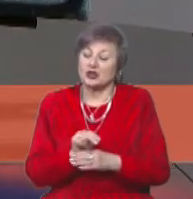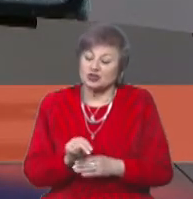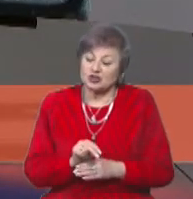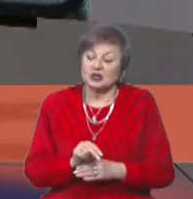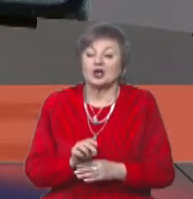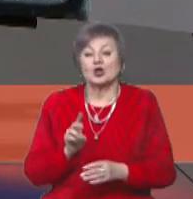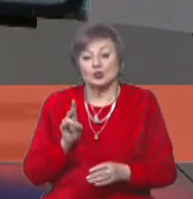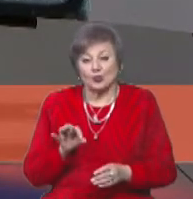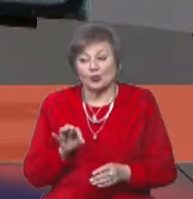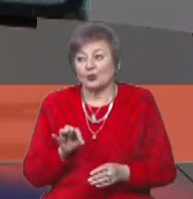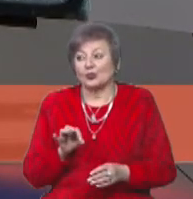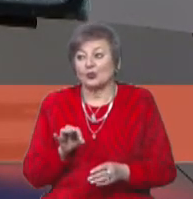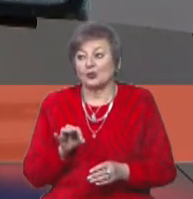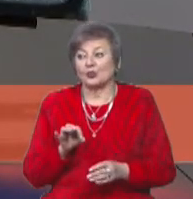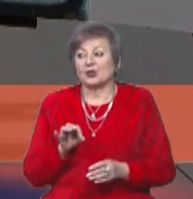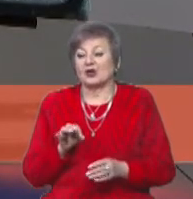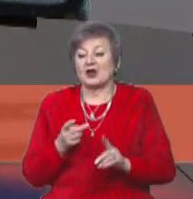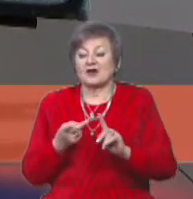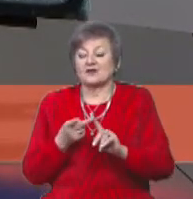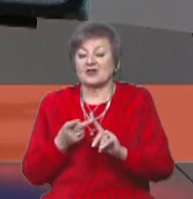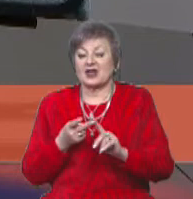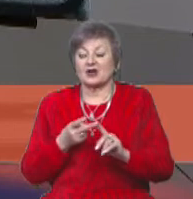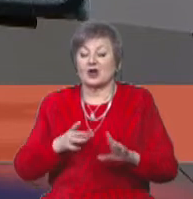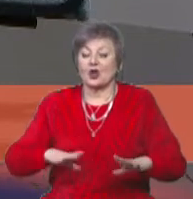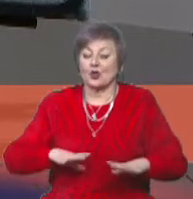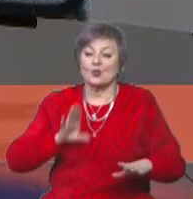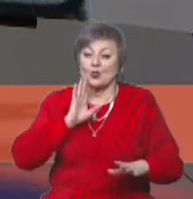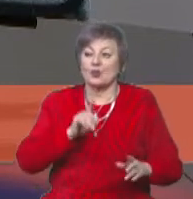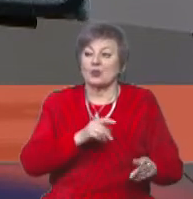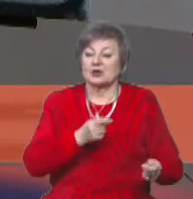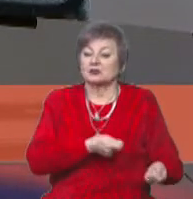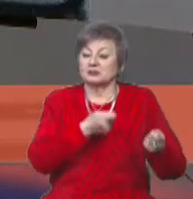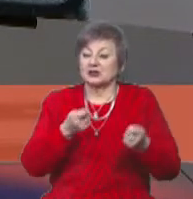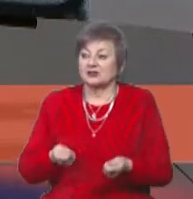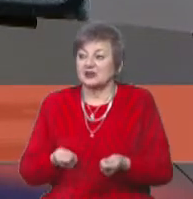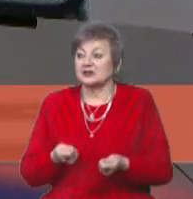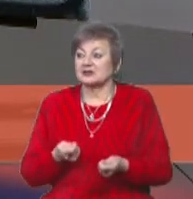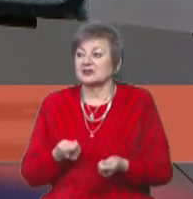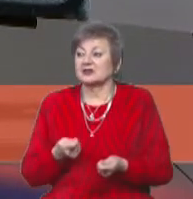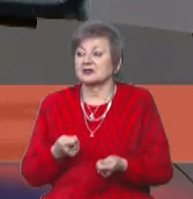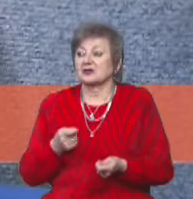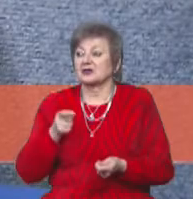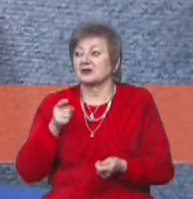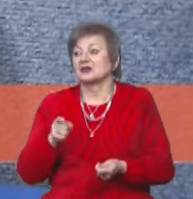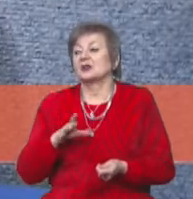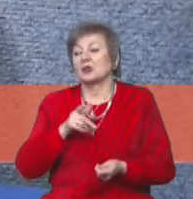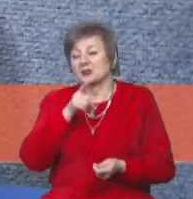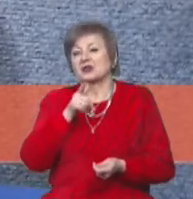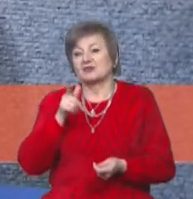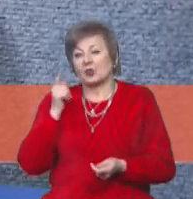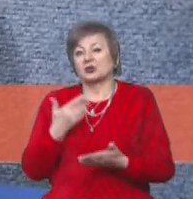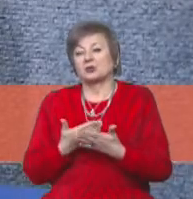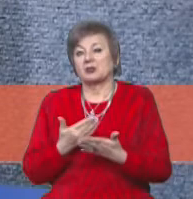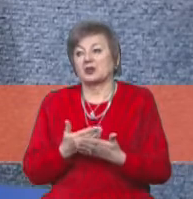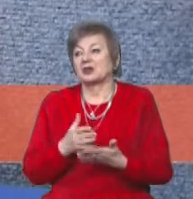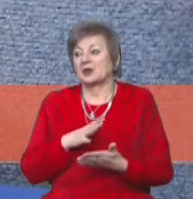але до неї підійшла інша кобила, та, яка от у нас була, ну не в нас, а там була 2 роки назад збита